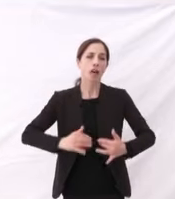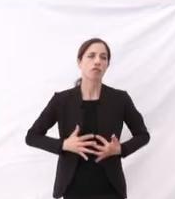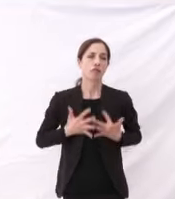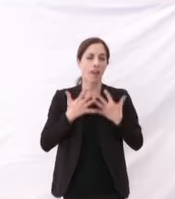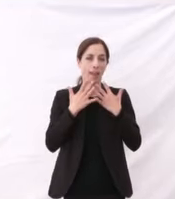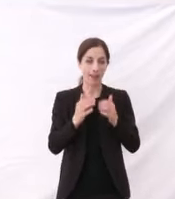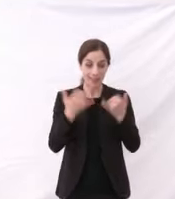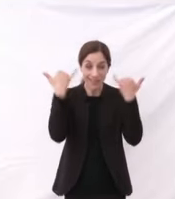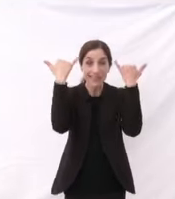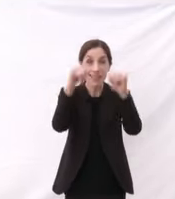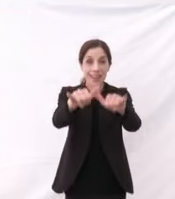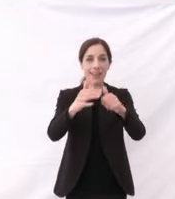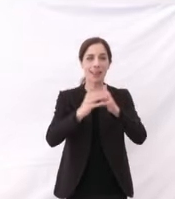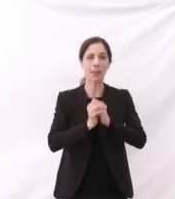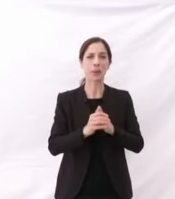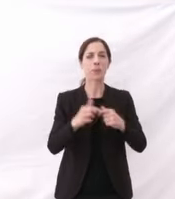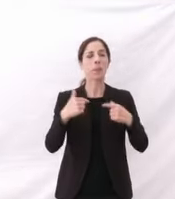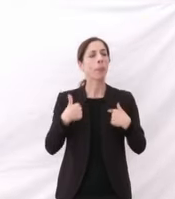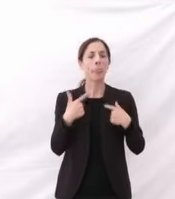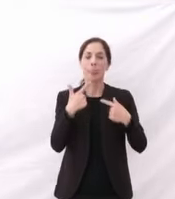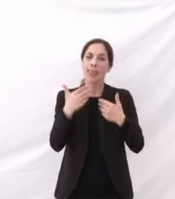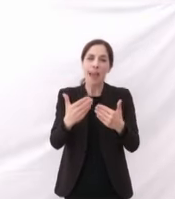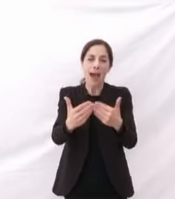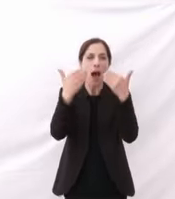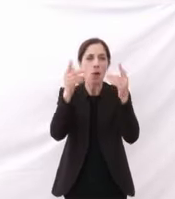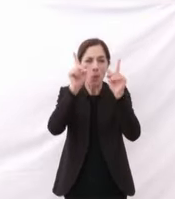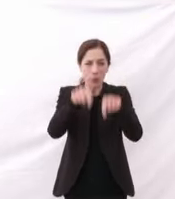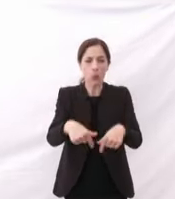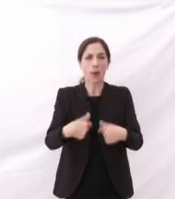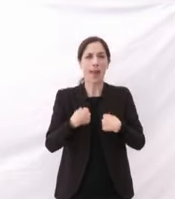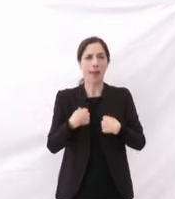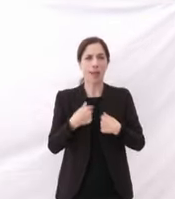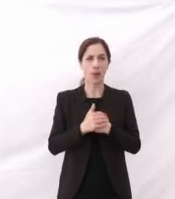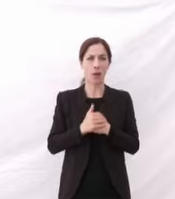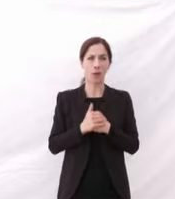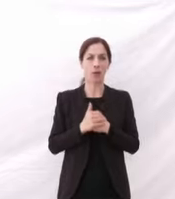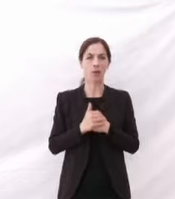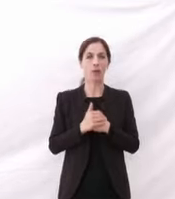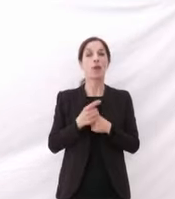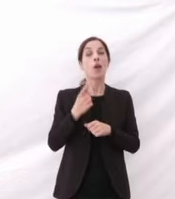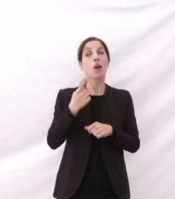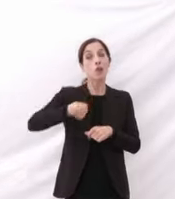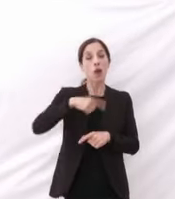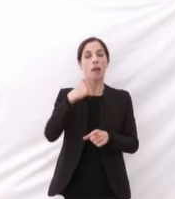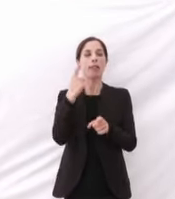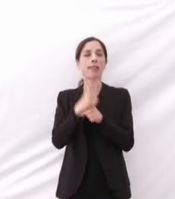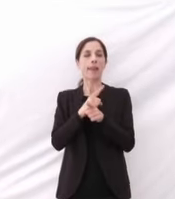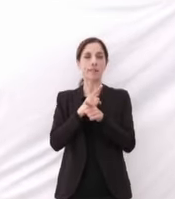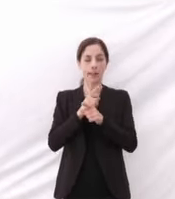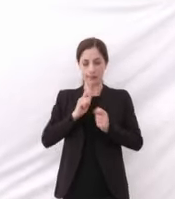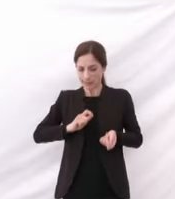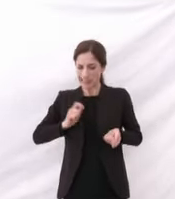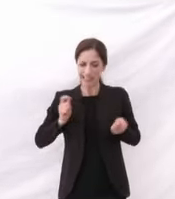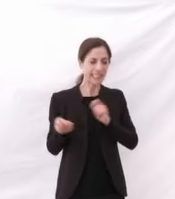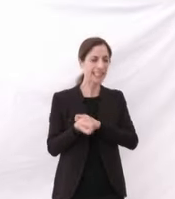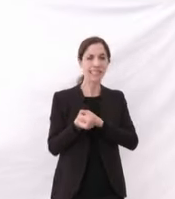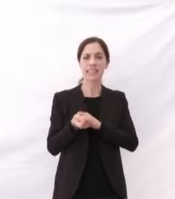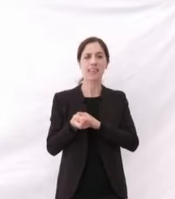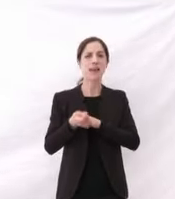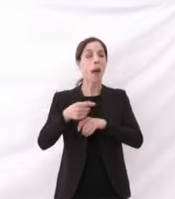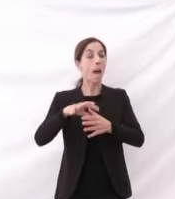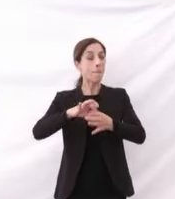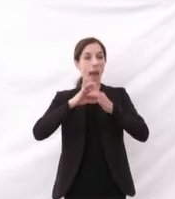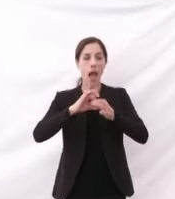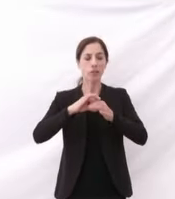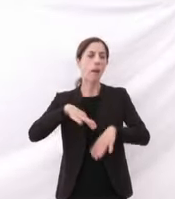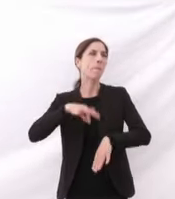Sì, auguro anch'io, dobbiamo diventare malati di pace. La malattia